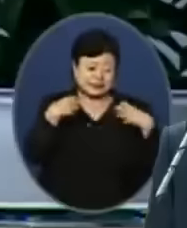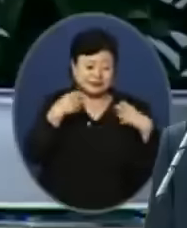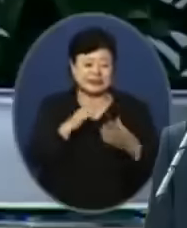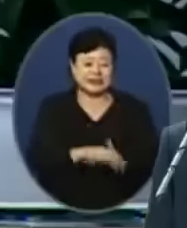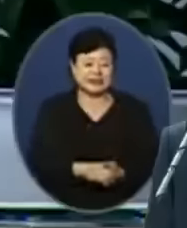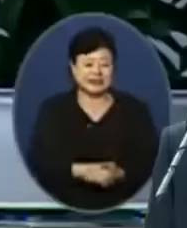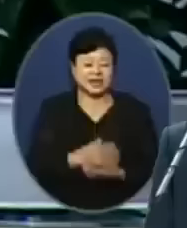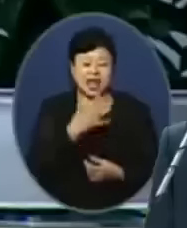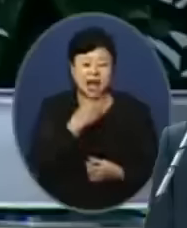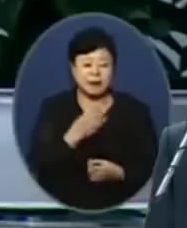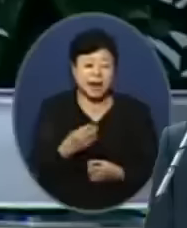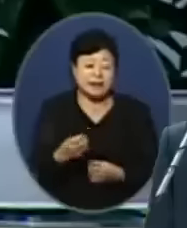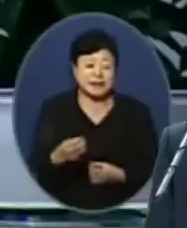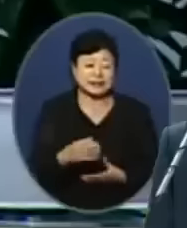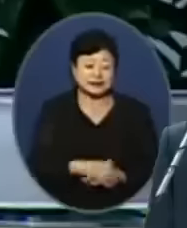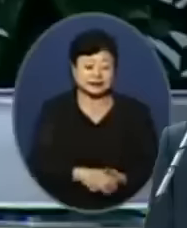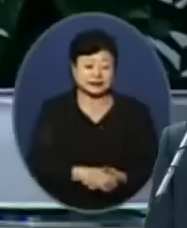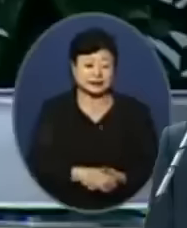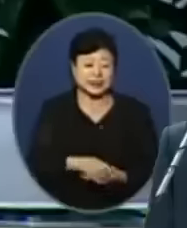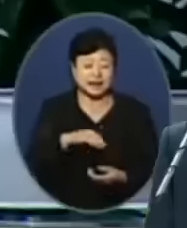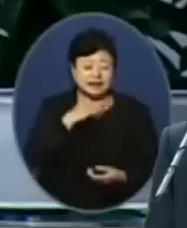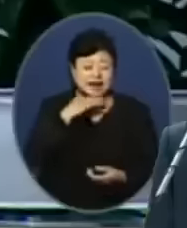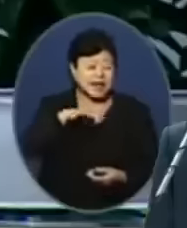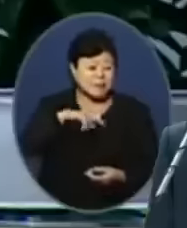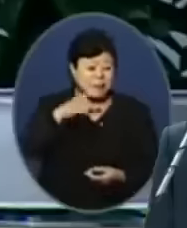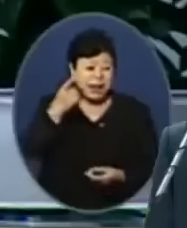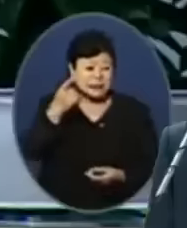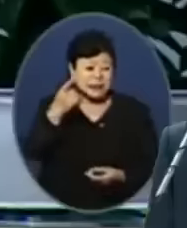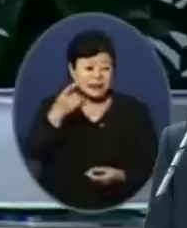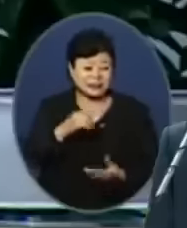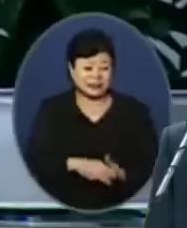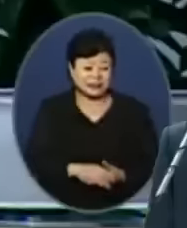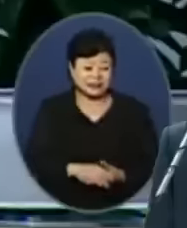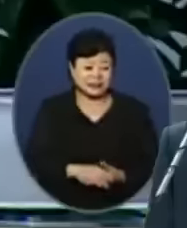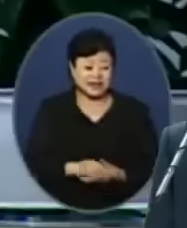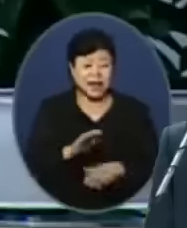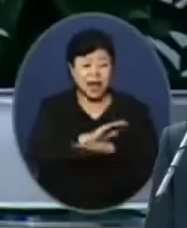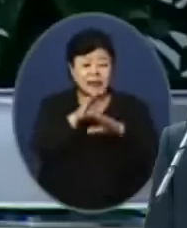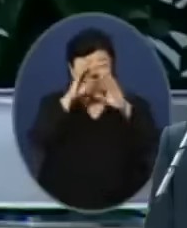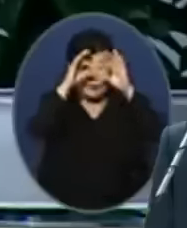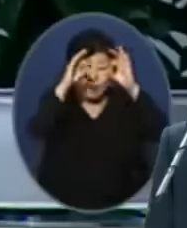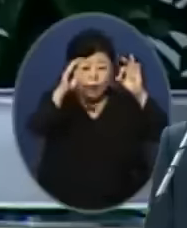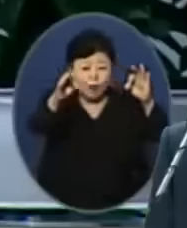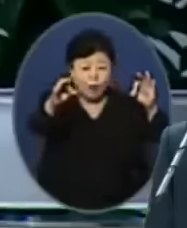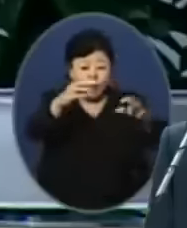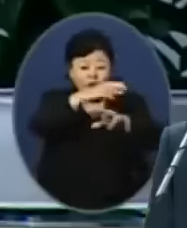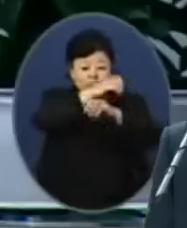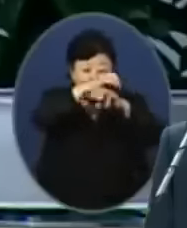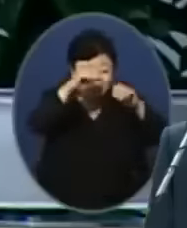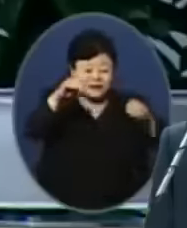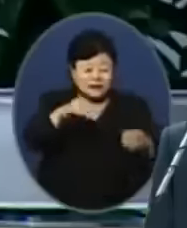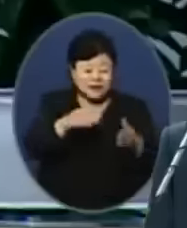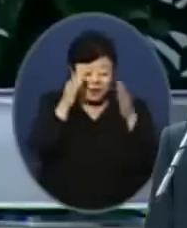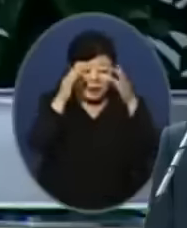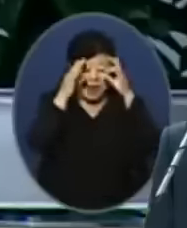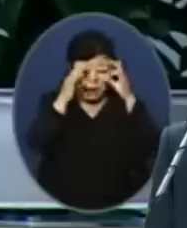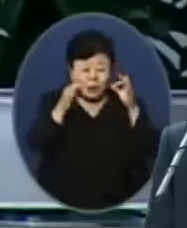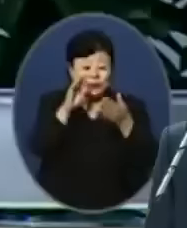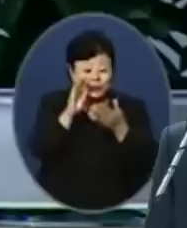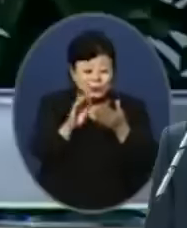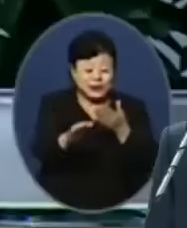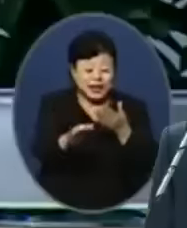것입니다. 아브라함이 100살이 다 된 나이에 하늘을 쳐다보고 별들을 바라보고 난